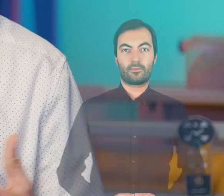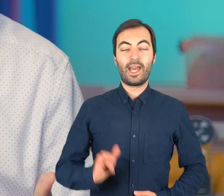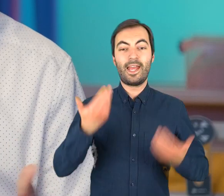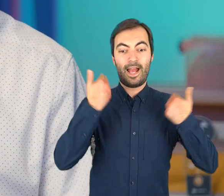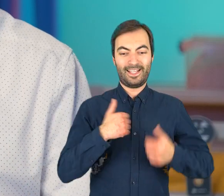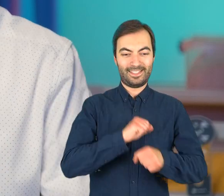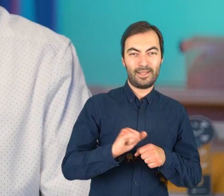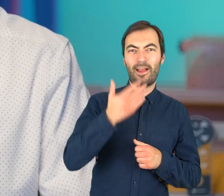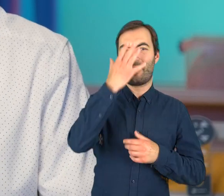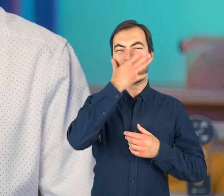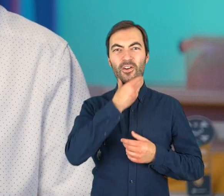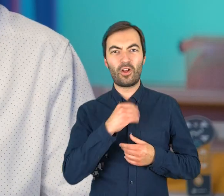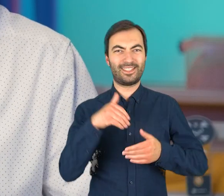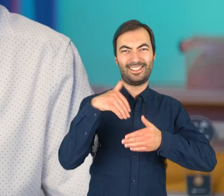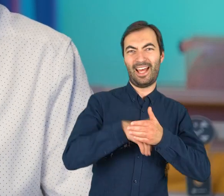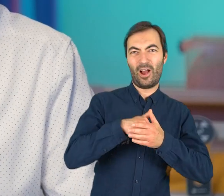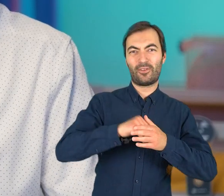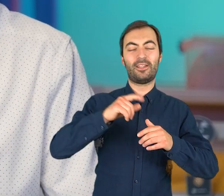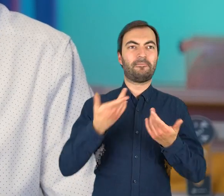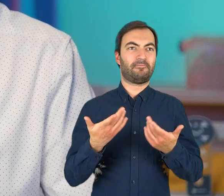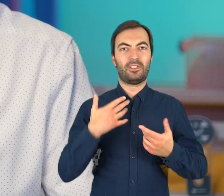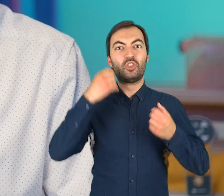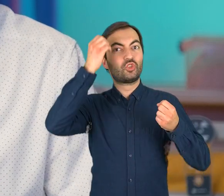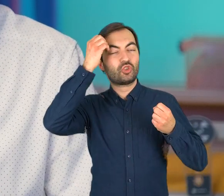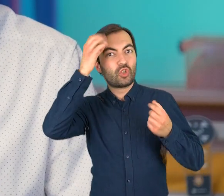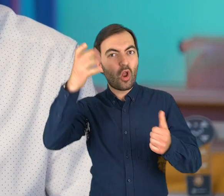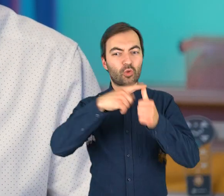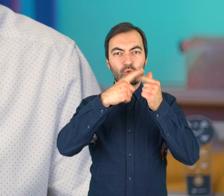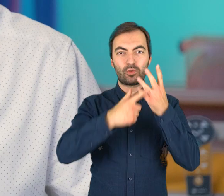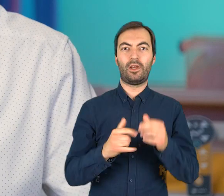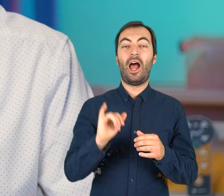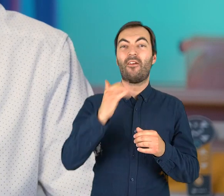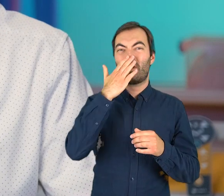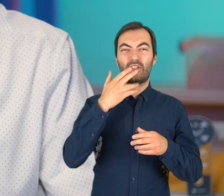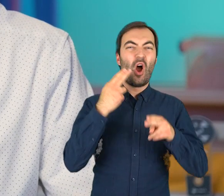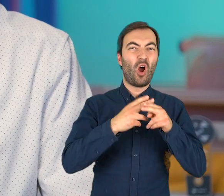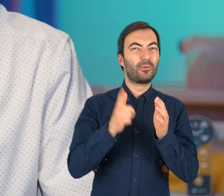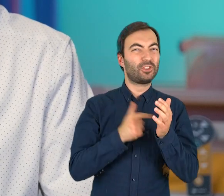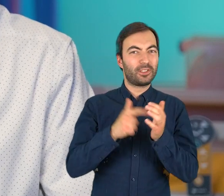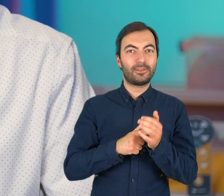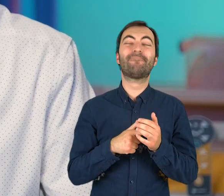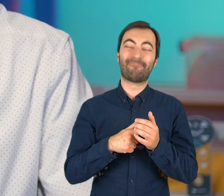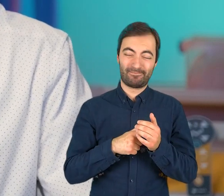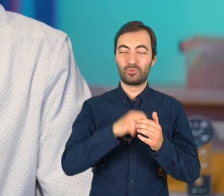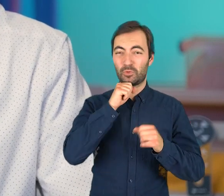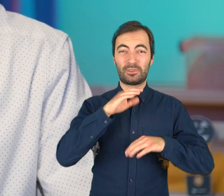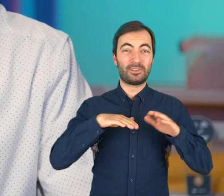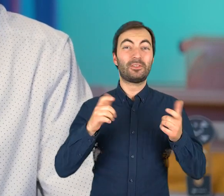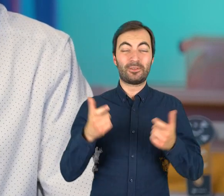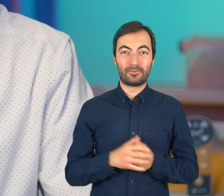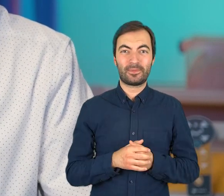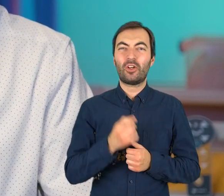to, jacy jesteśmy, jak wyglądamy, jak się zachowujemy, jakie mamy zdolności, czy na co chorujemy, w ogromnym stopniu zależy